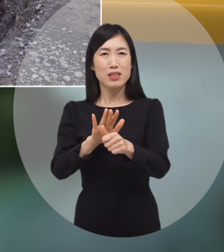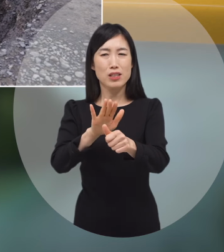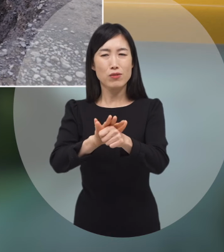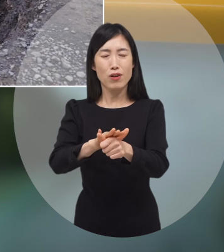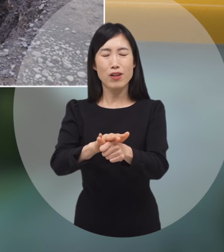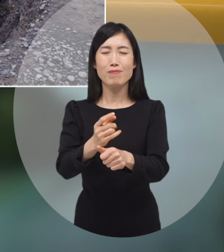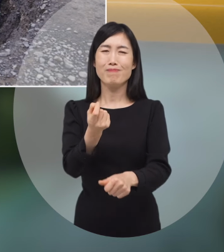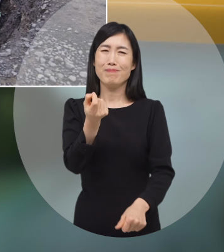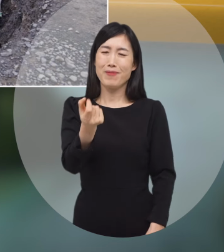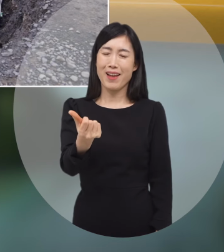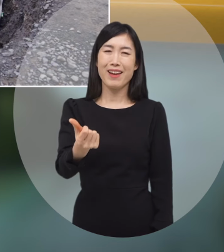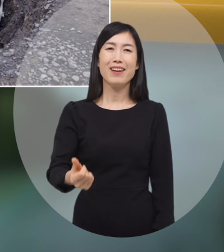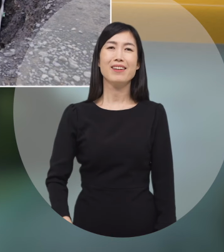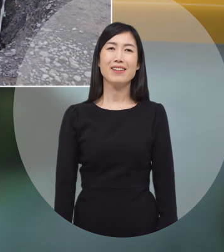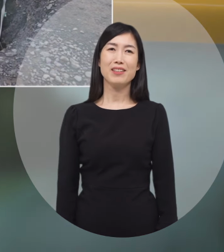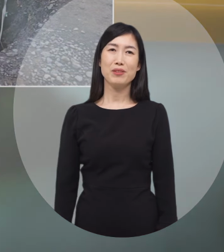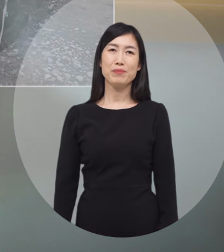최소한의 수준이었습니다.